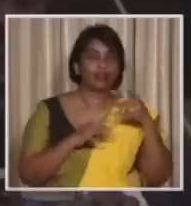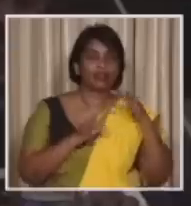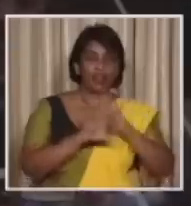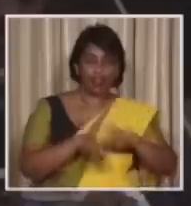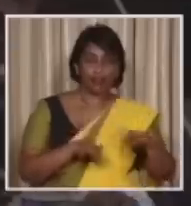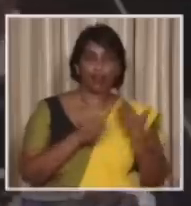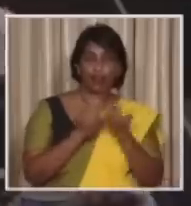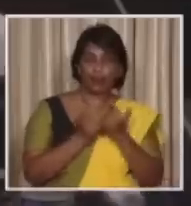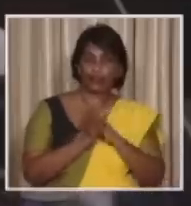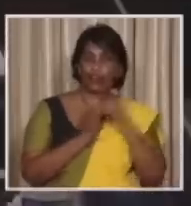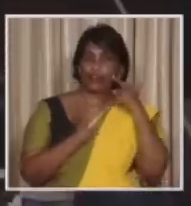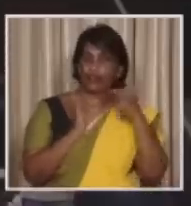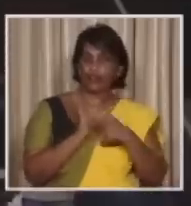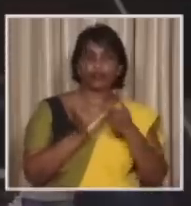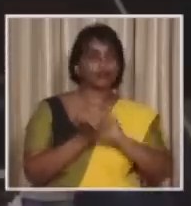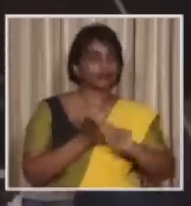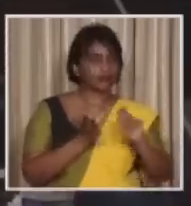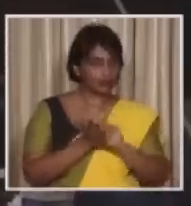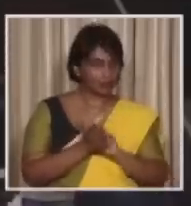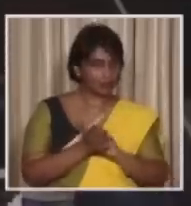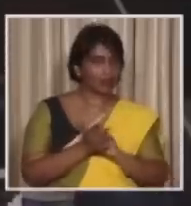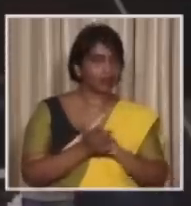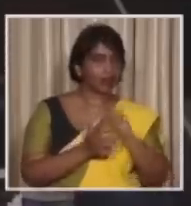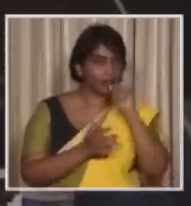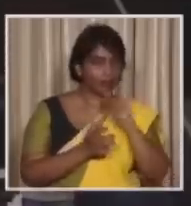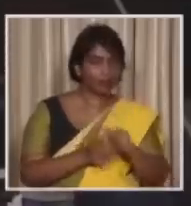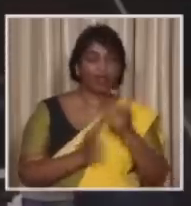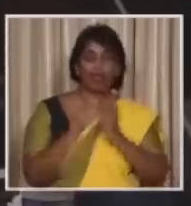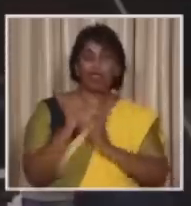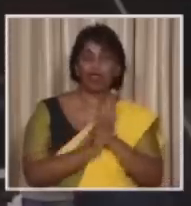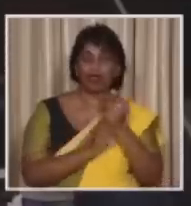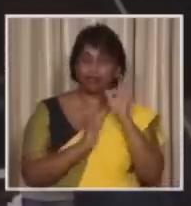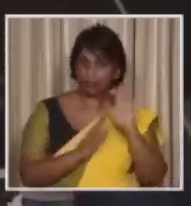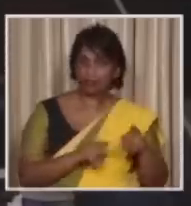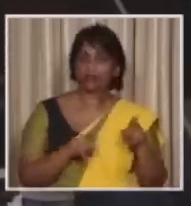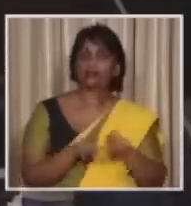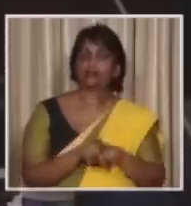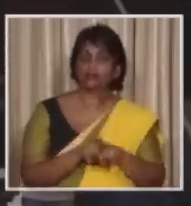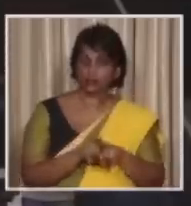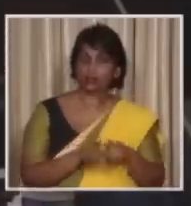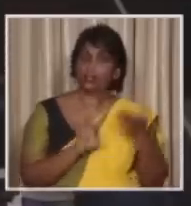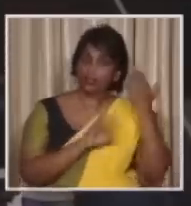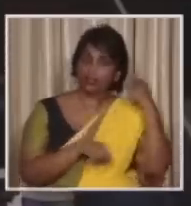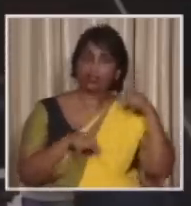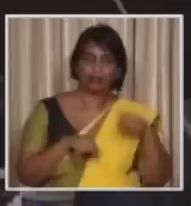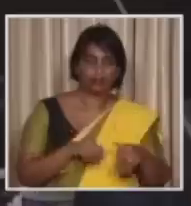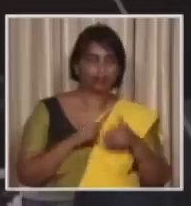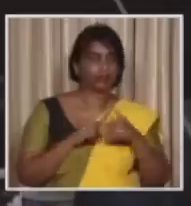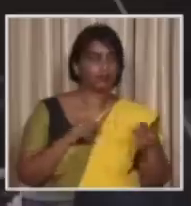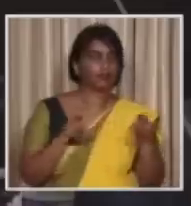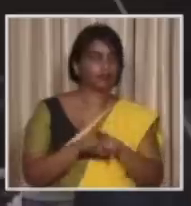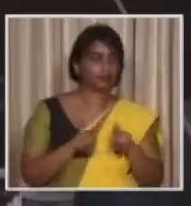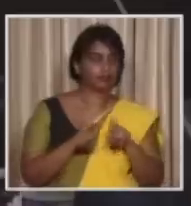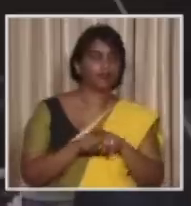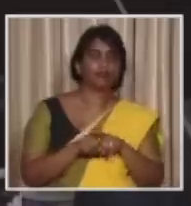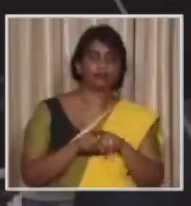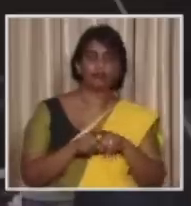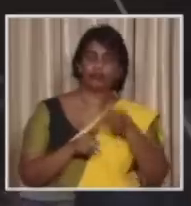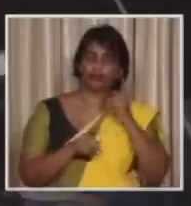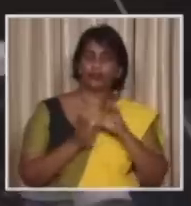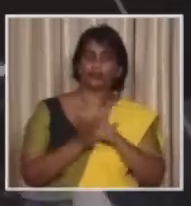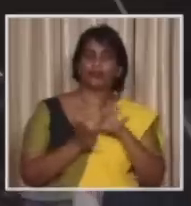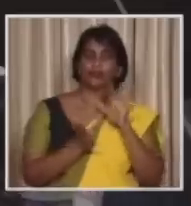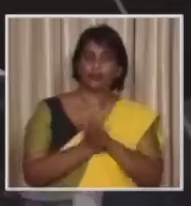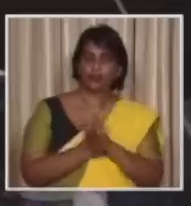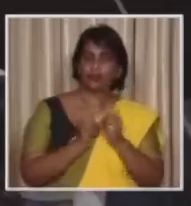හැදෑරීමේ විභාගවලට ඉදිරිපත් වීමේ පරමෝ සුද්ධෝ අයිතිය තියෙනවා. ඒ වෙනුවෙන් අපි එදත් අදත් හෙටත් මැදිහත් වෙනවා. ඒ ස්ථාවරයේ කිසි